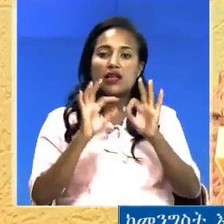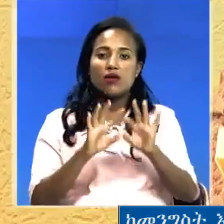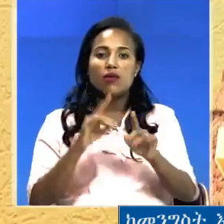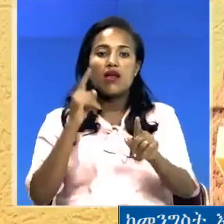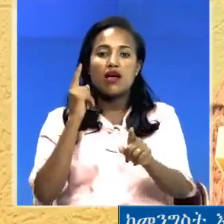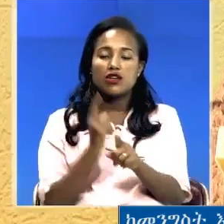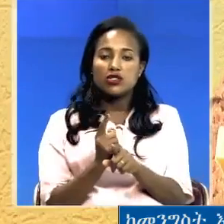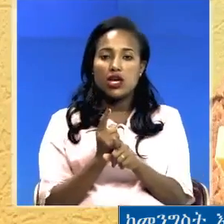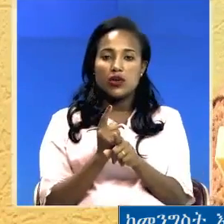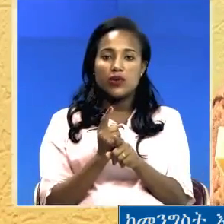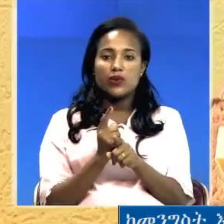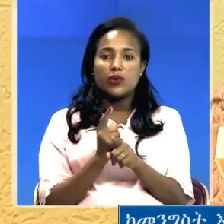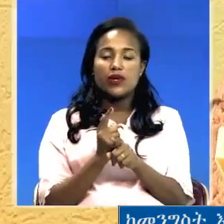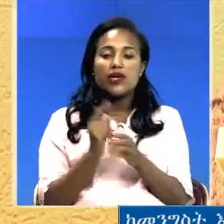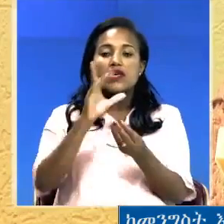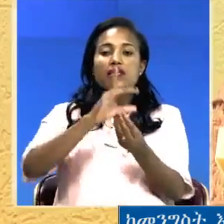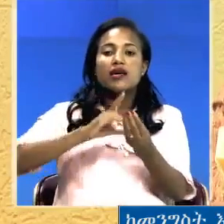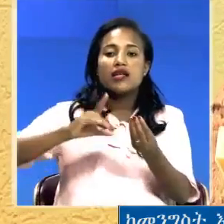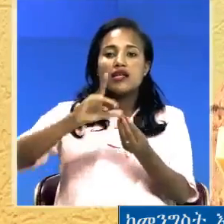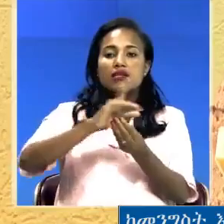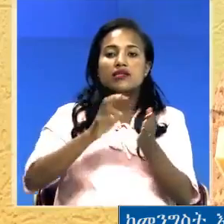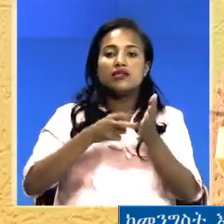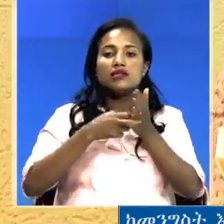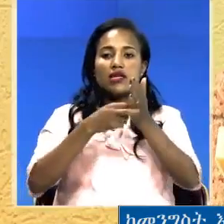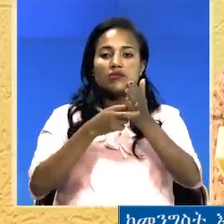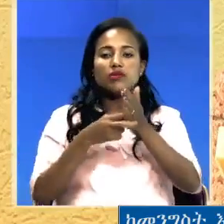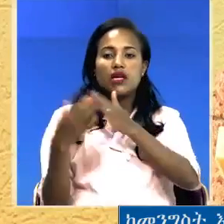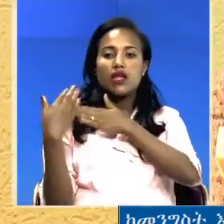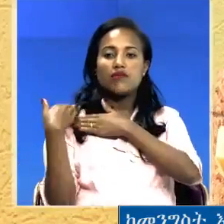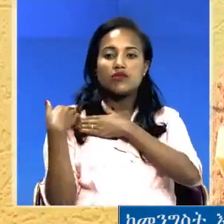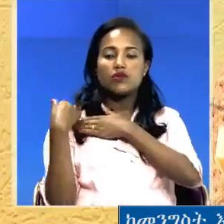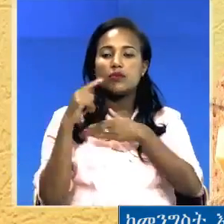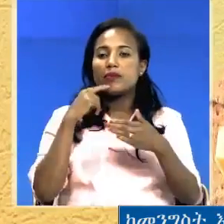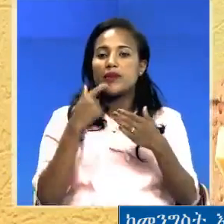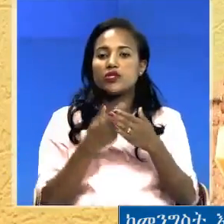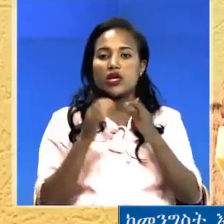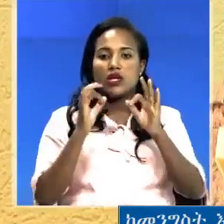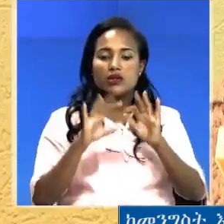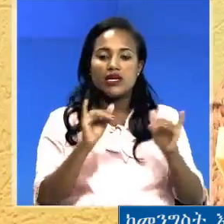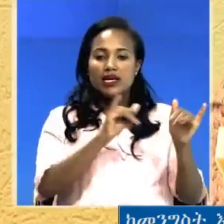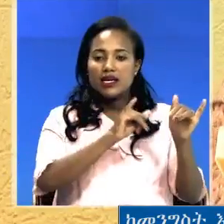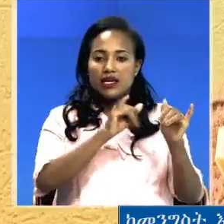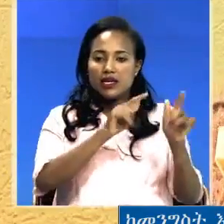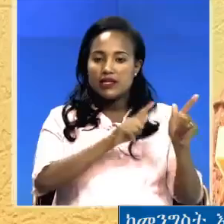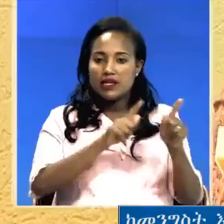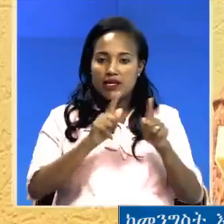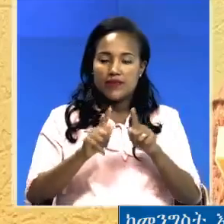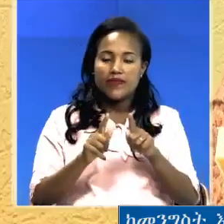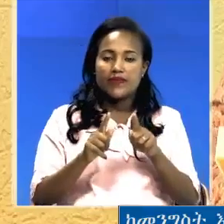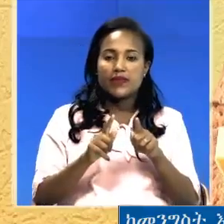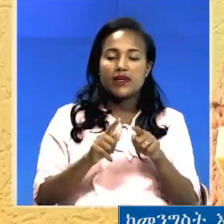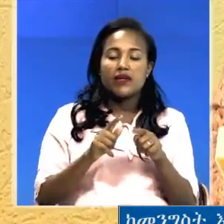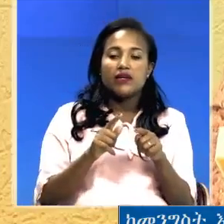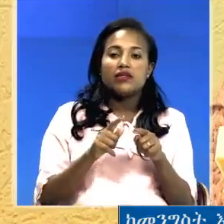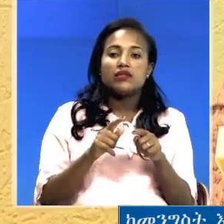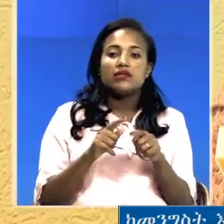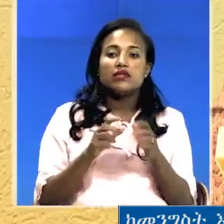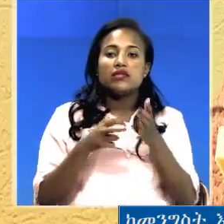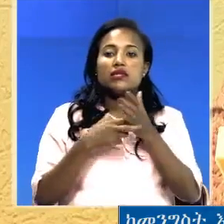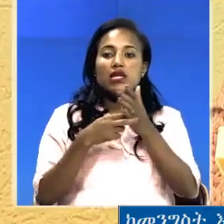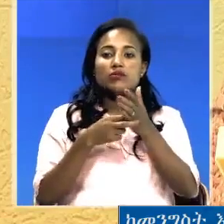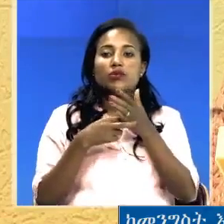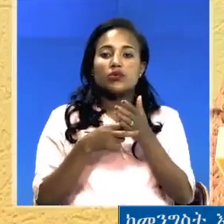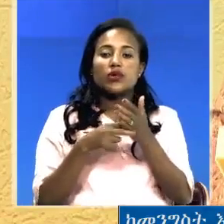አረጋግጫለሁ። የክልል ትራንስፖርት ኃላፊዎችም መረጃ የላችሁም። እንደ ትራንስፖርት ሚኒስቴርም ይሄንን